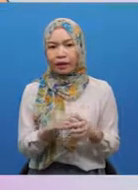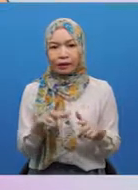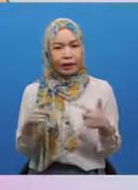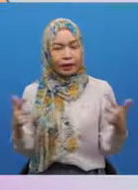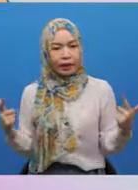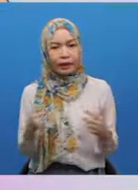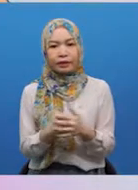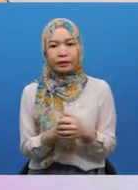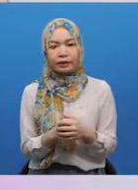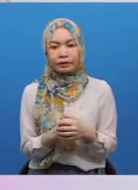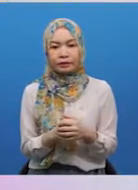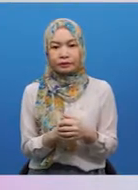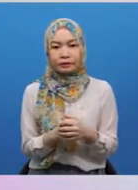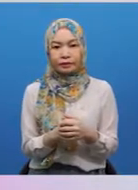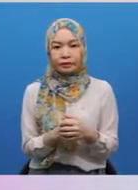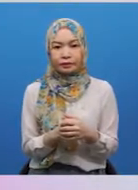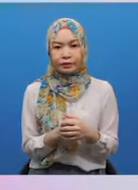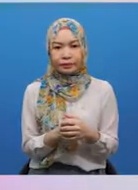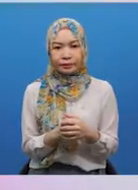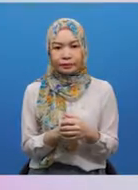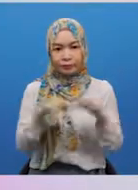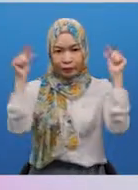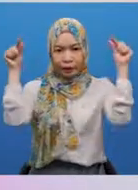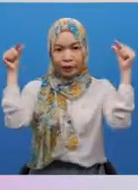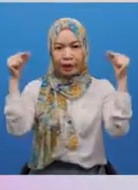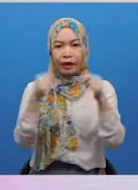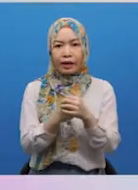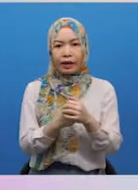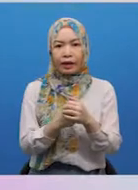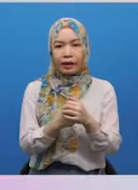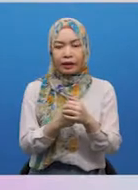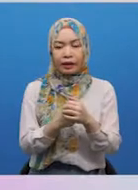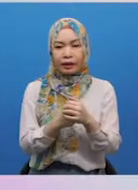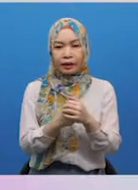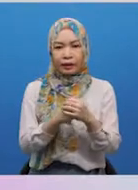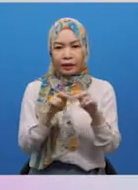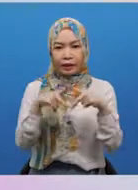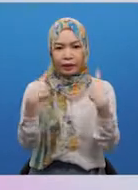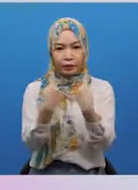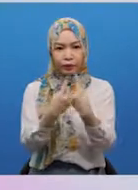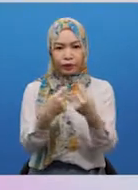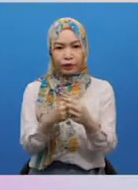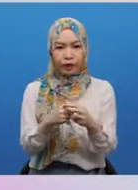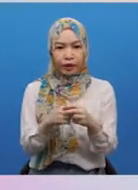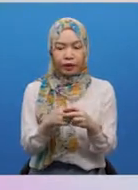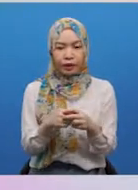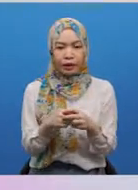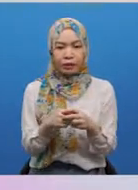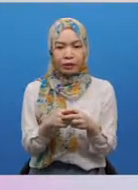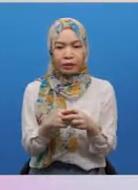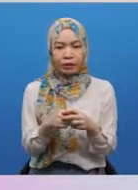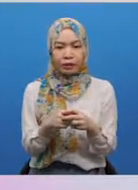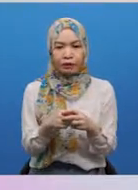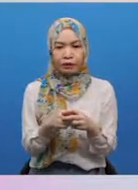besan. Gelaran keturunan pula terdiri daripada keturunan Nabi Muhammad sallallahu alaihi wasallam